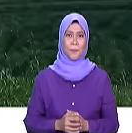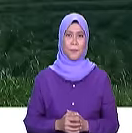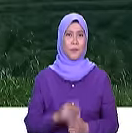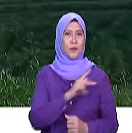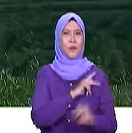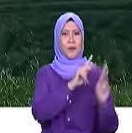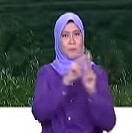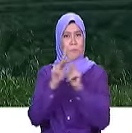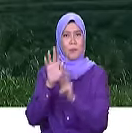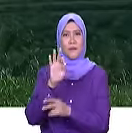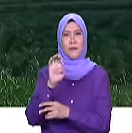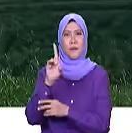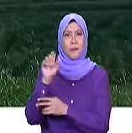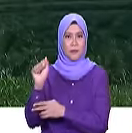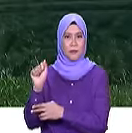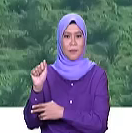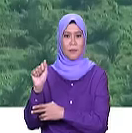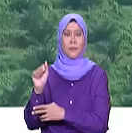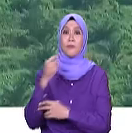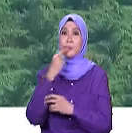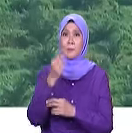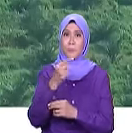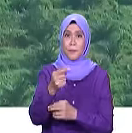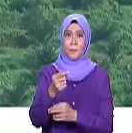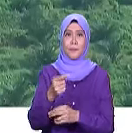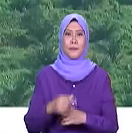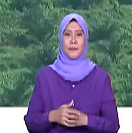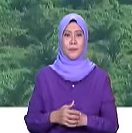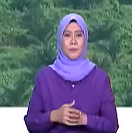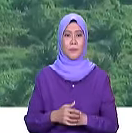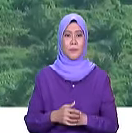Ketua Kampung FEDA Ulu Tebrau Jalil Sahlan berkata,